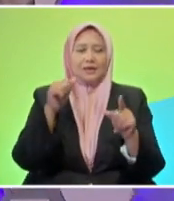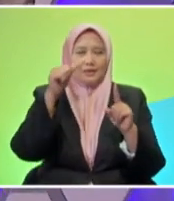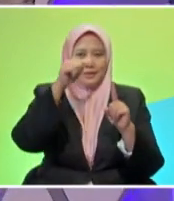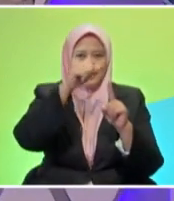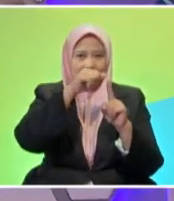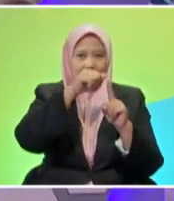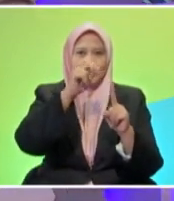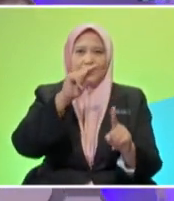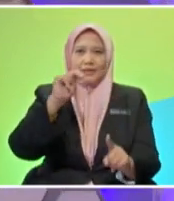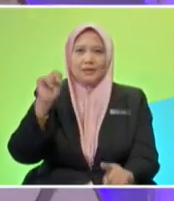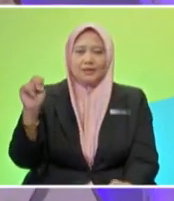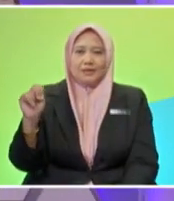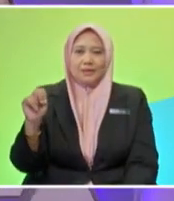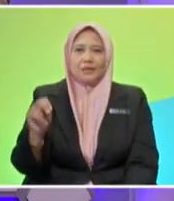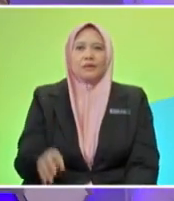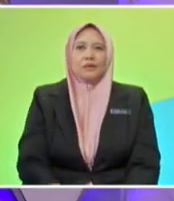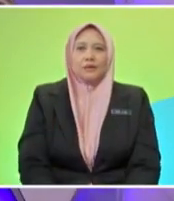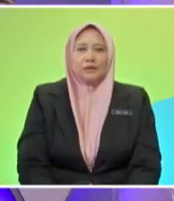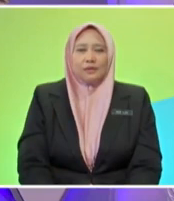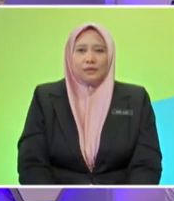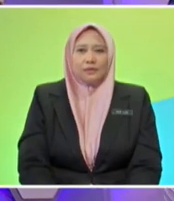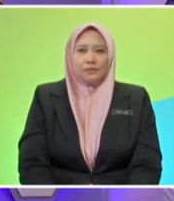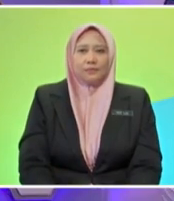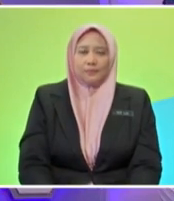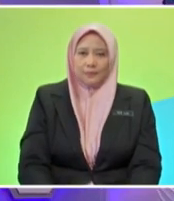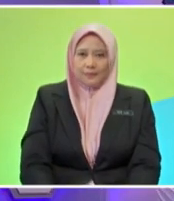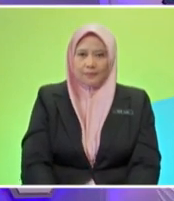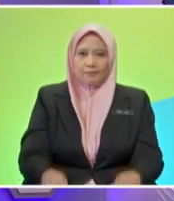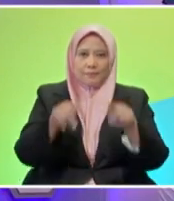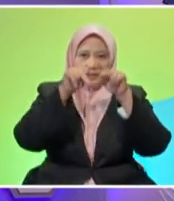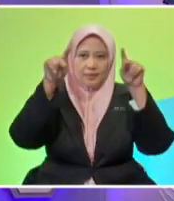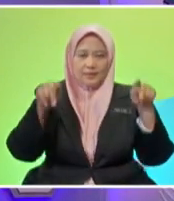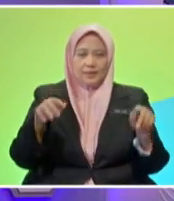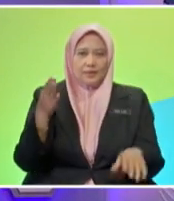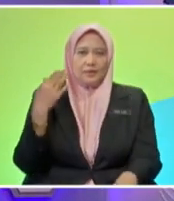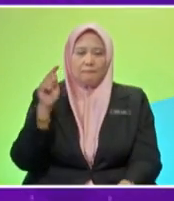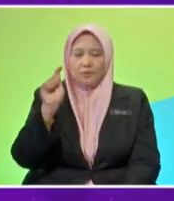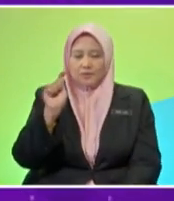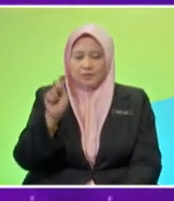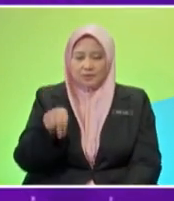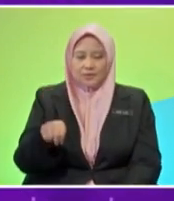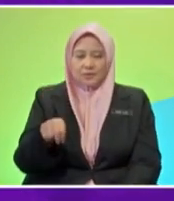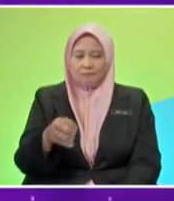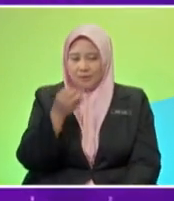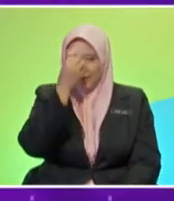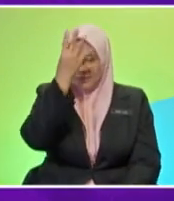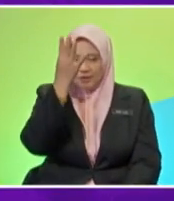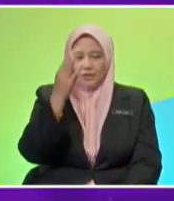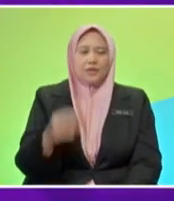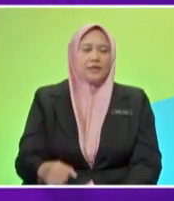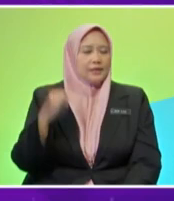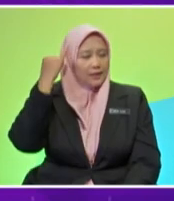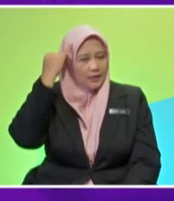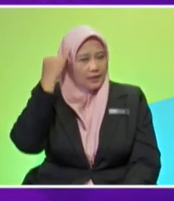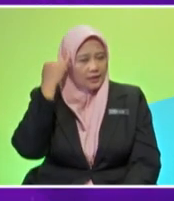berdasarkan petikan yang anda baca tadi, pinggan sihat Malaysia. Anda perlu nyatakan idea utama